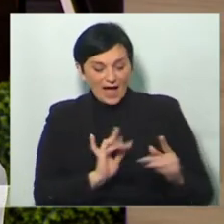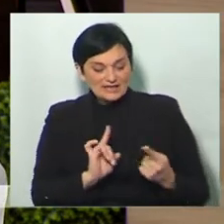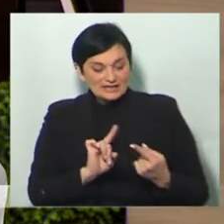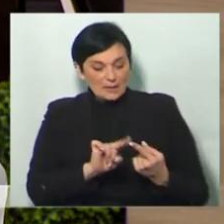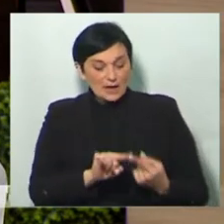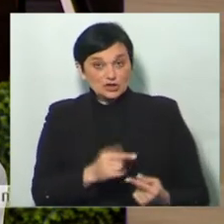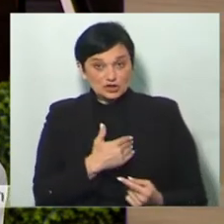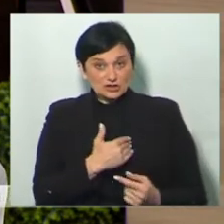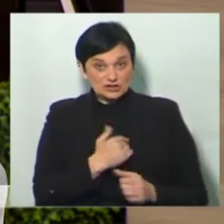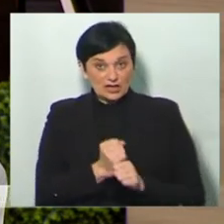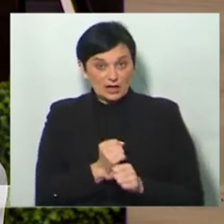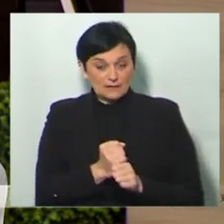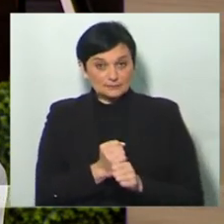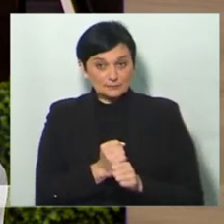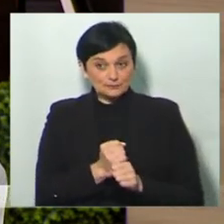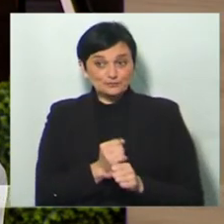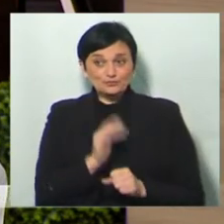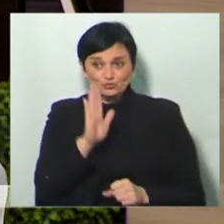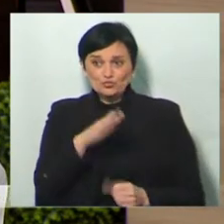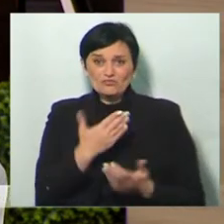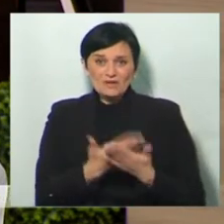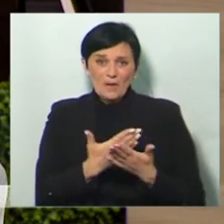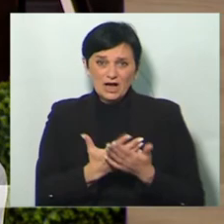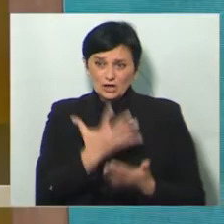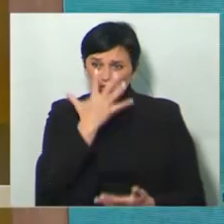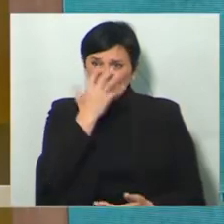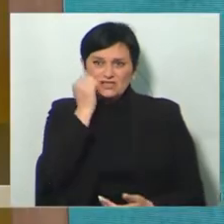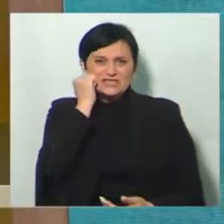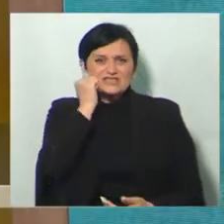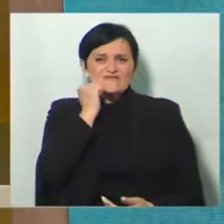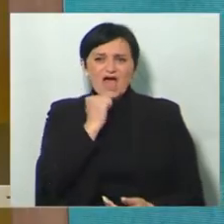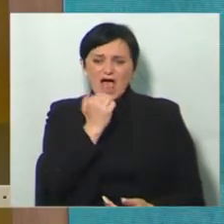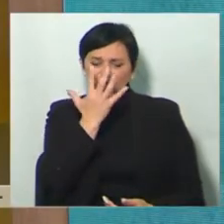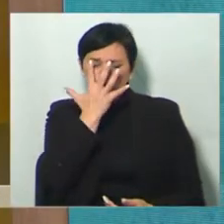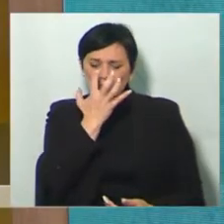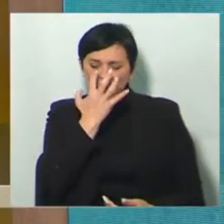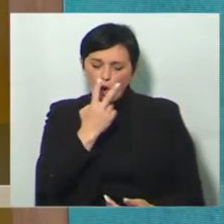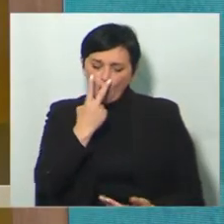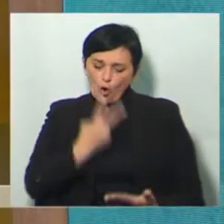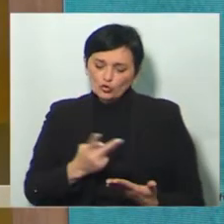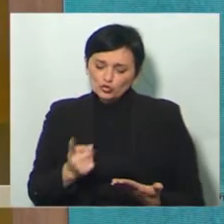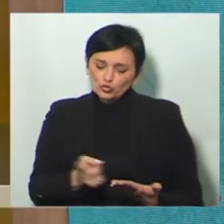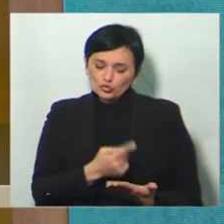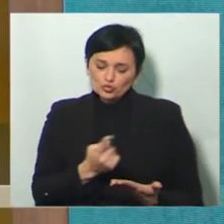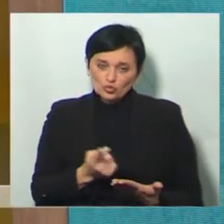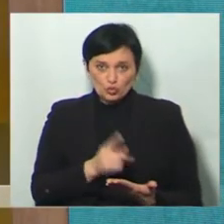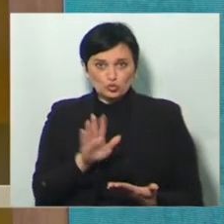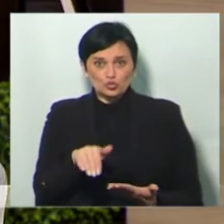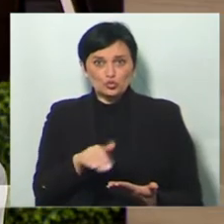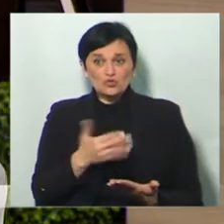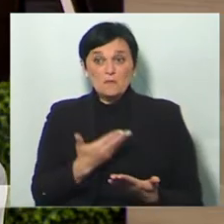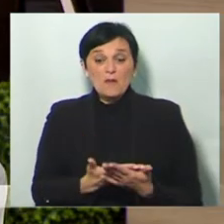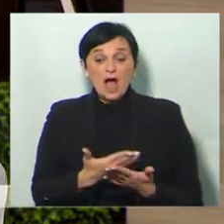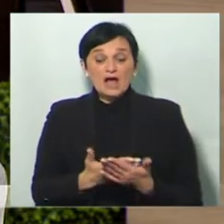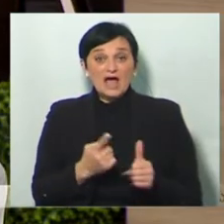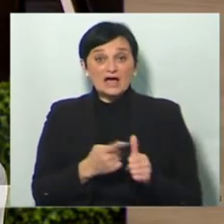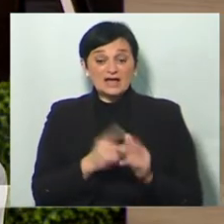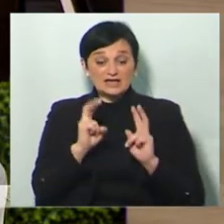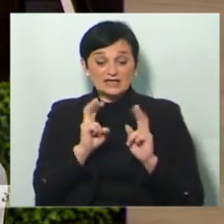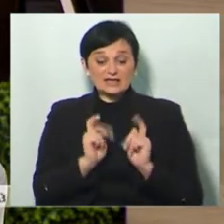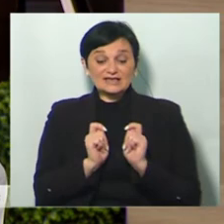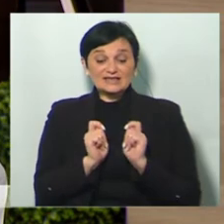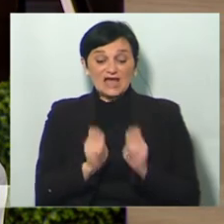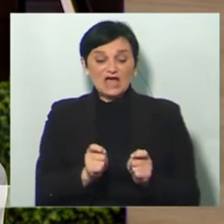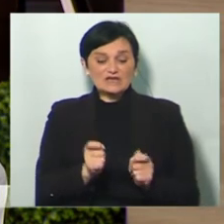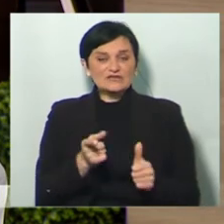Დიახ. Თუნდაც სურათების დათვალიერება, ძველი ფოტოები. Რაღაც უნდა დაერქვას ის